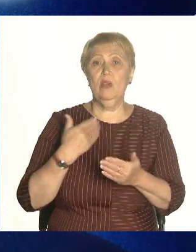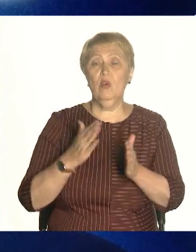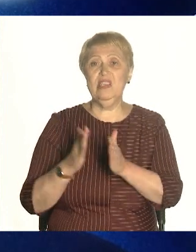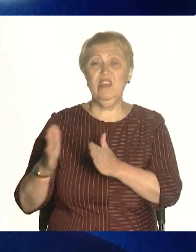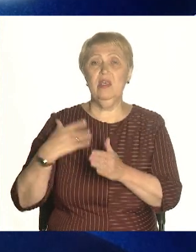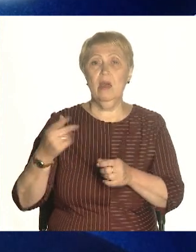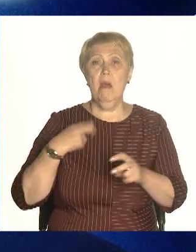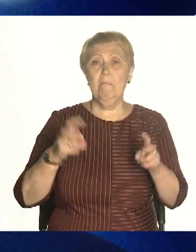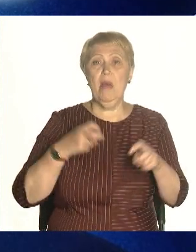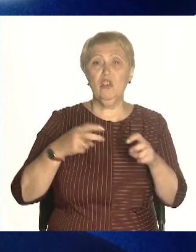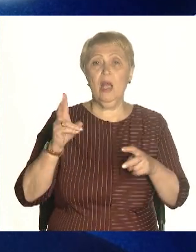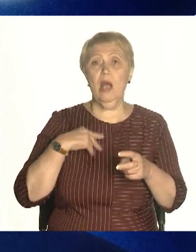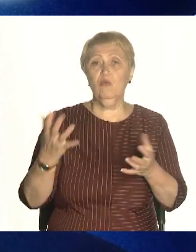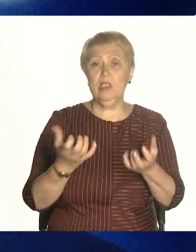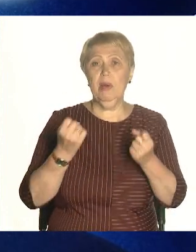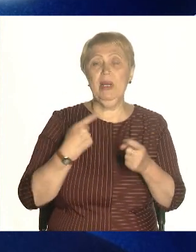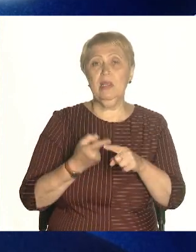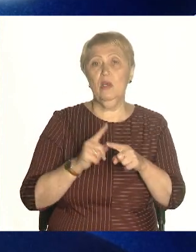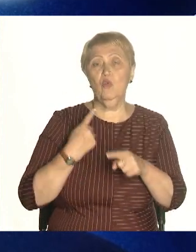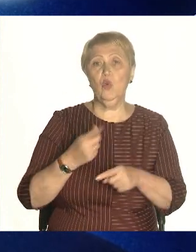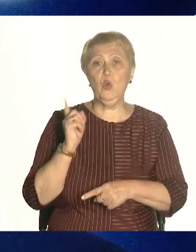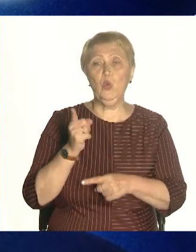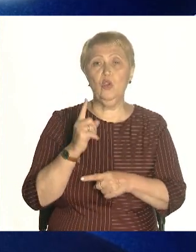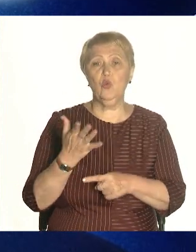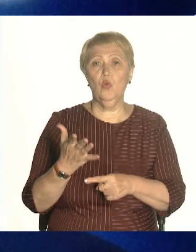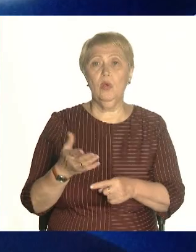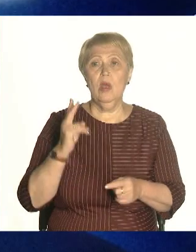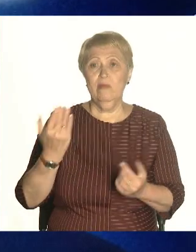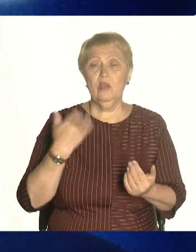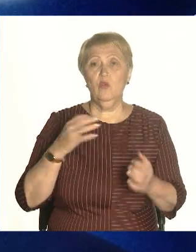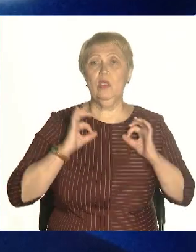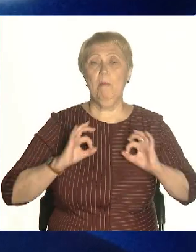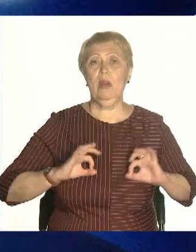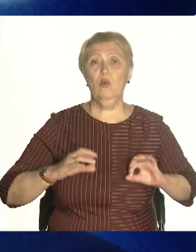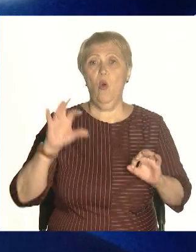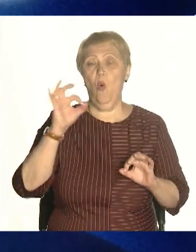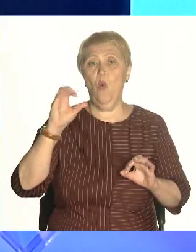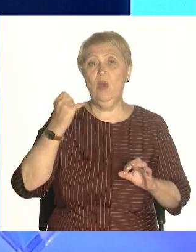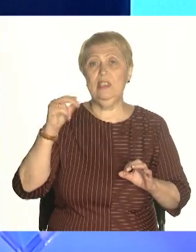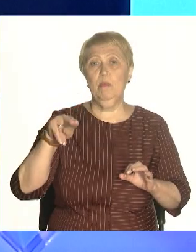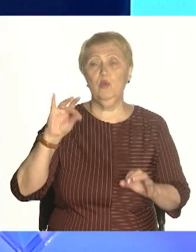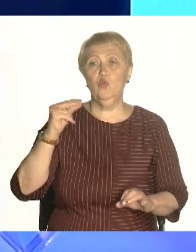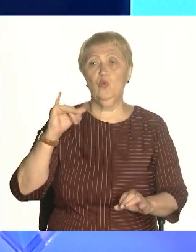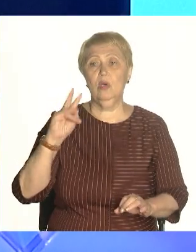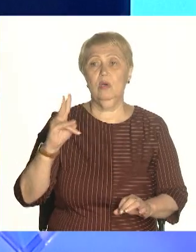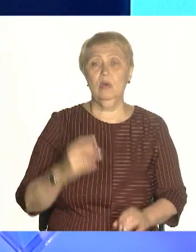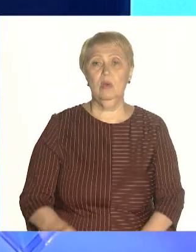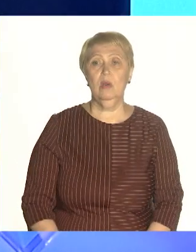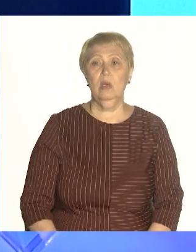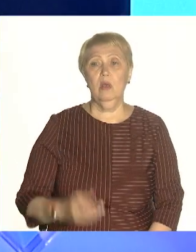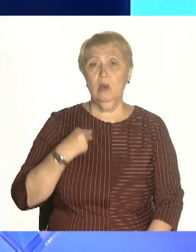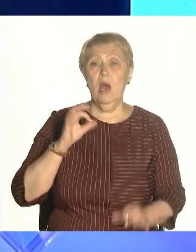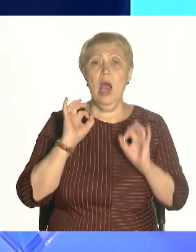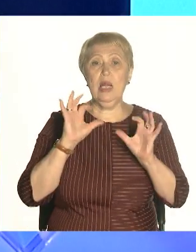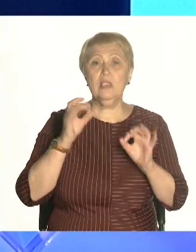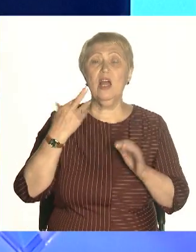том, как не попасться на их удочку. У меня в гостях прокурор Хабаровска Кирилл Осипчук. Кирилл Николаевич, здравствуйте. Здравствуйте. Ну и расскажите,